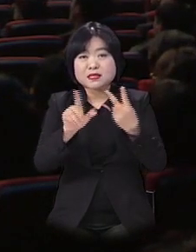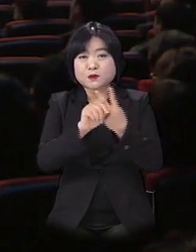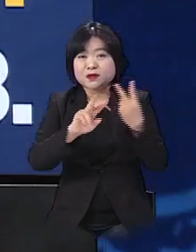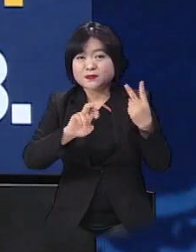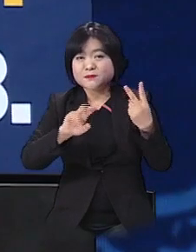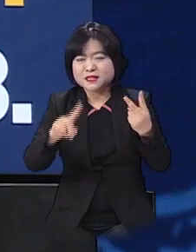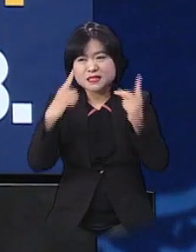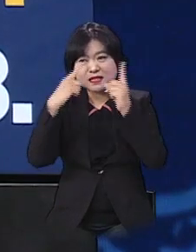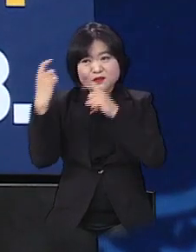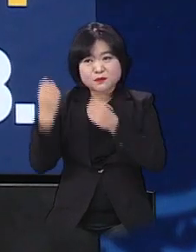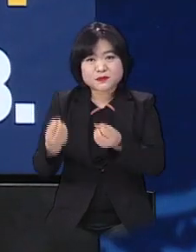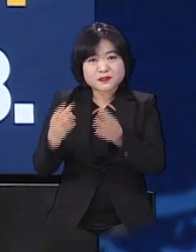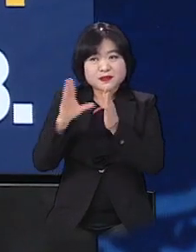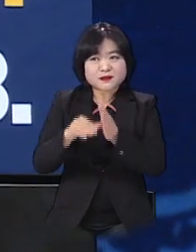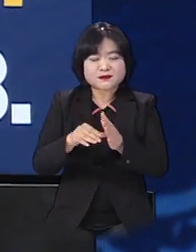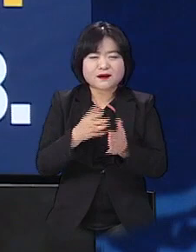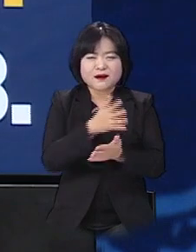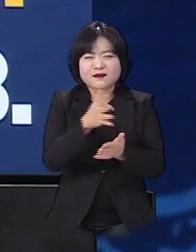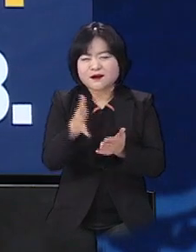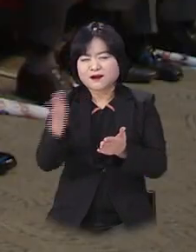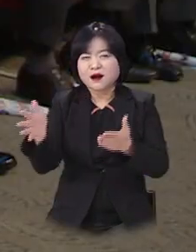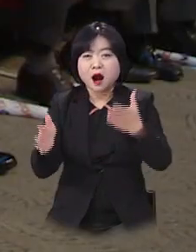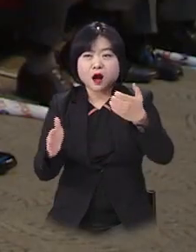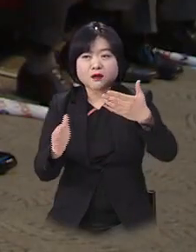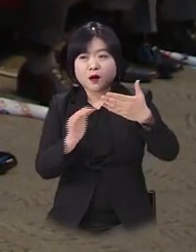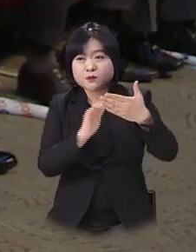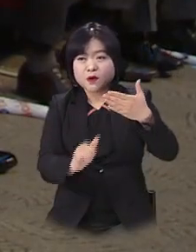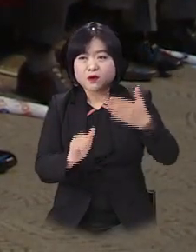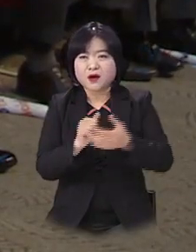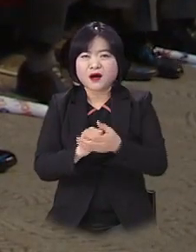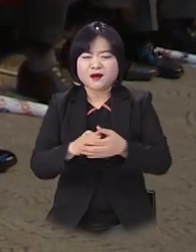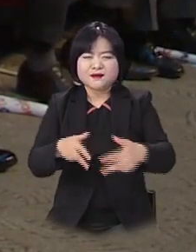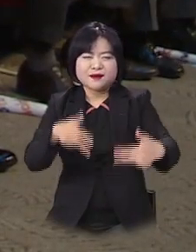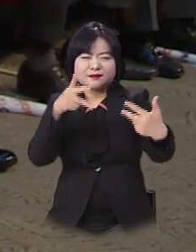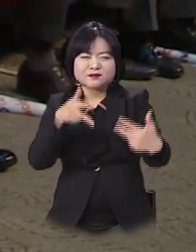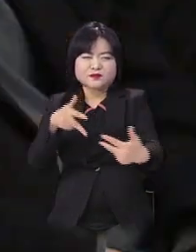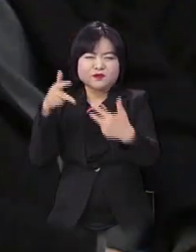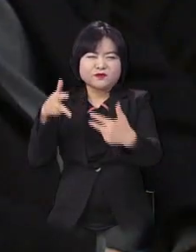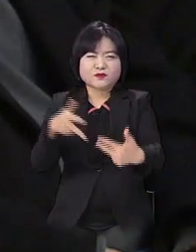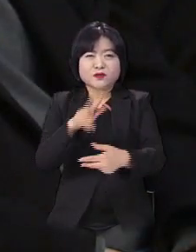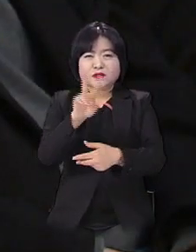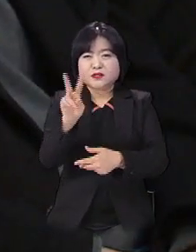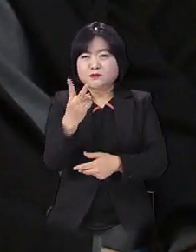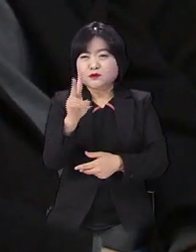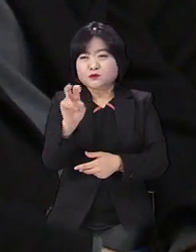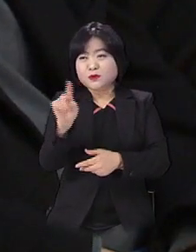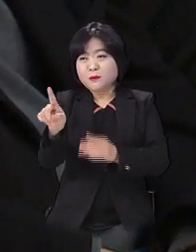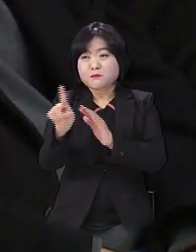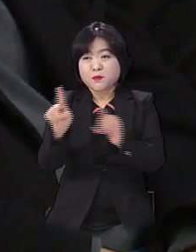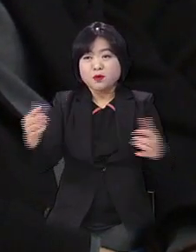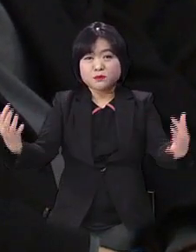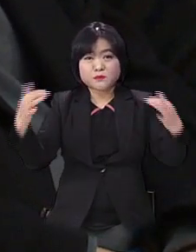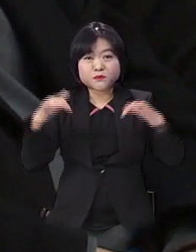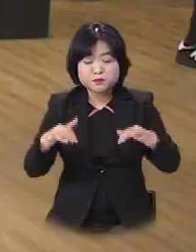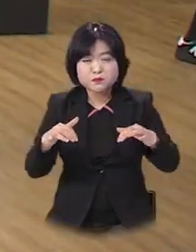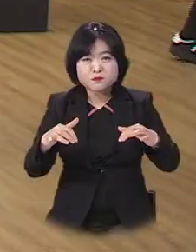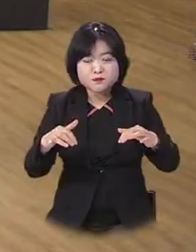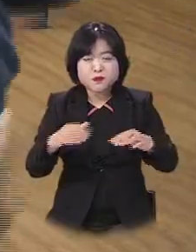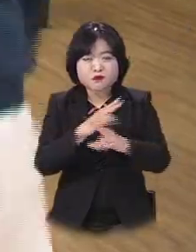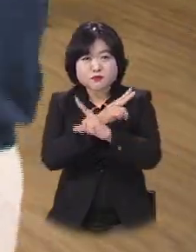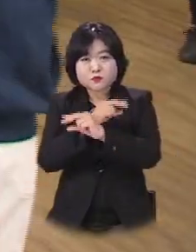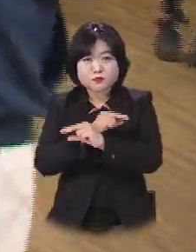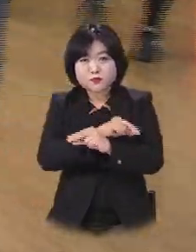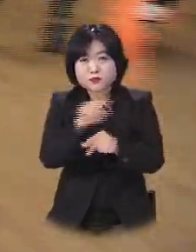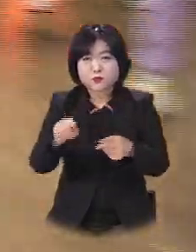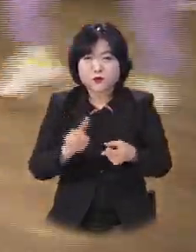시민의 날 기념식은 각계 인사 99명과 랜선을 통한 시민 221명이 지켜보는 가운데